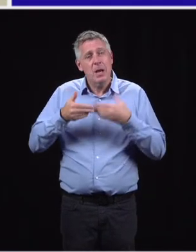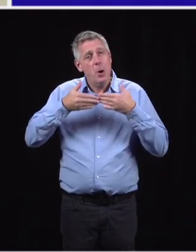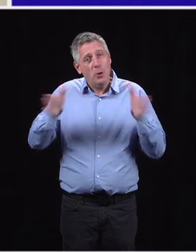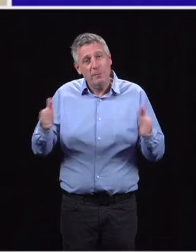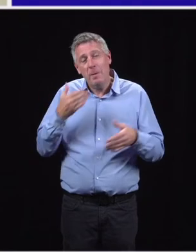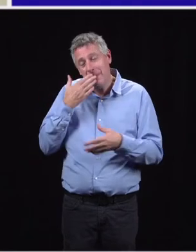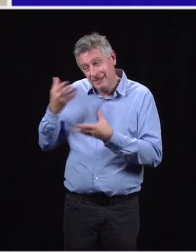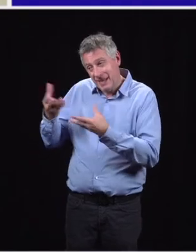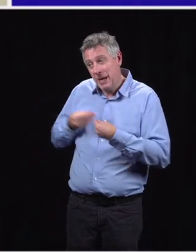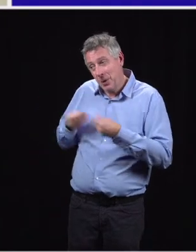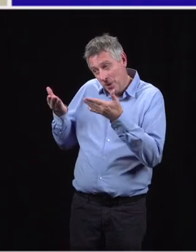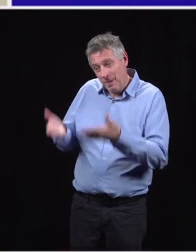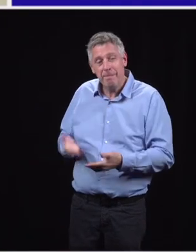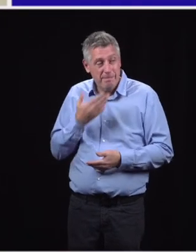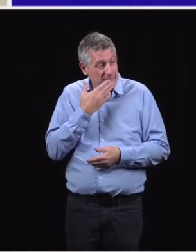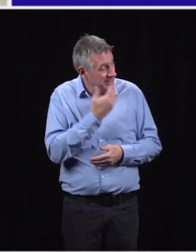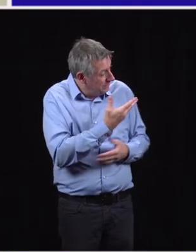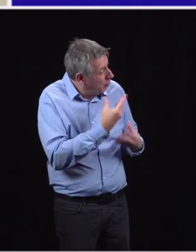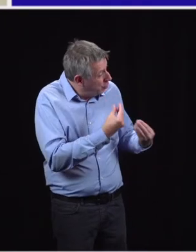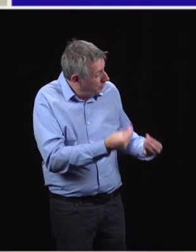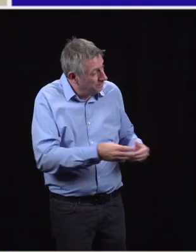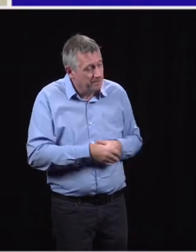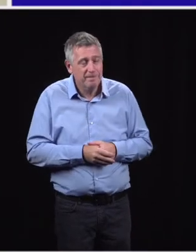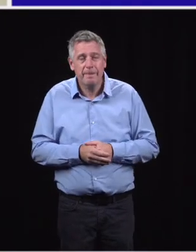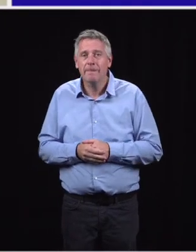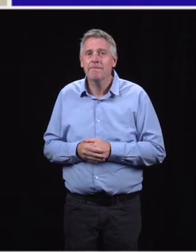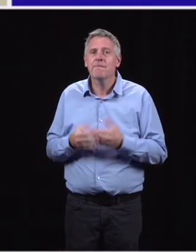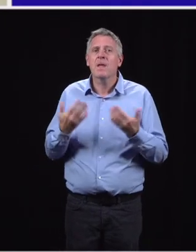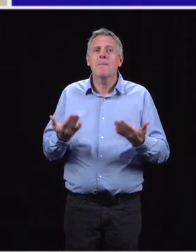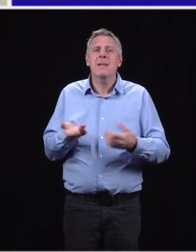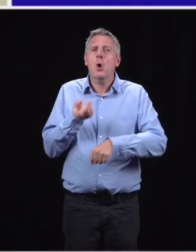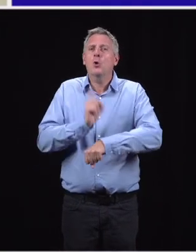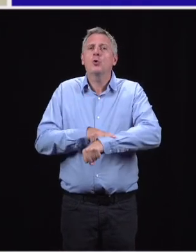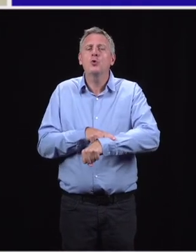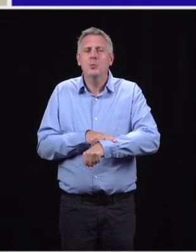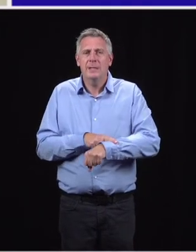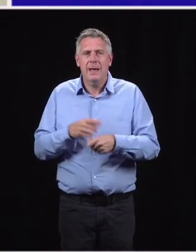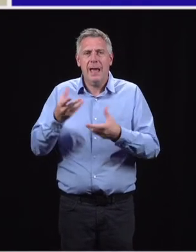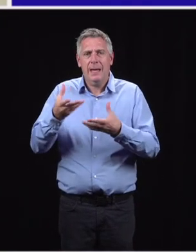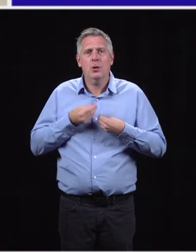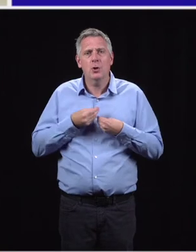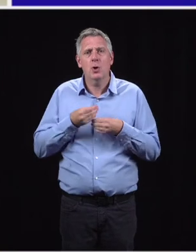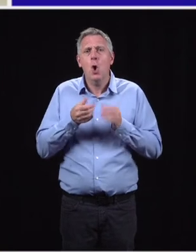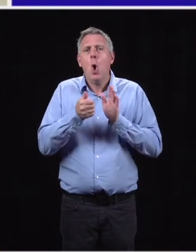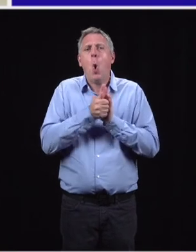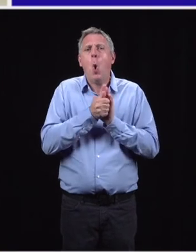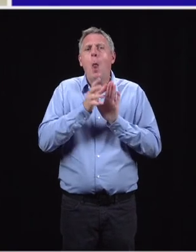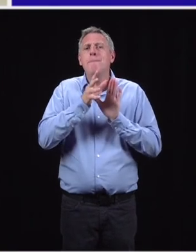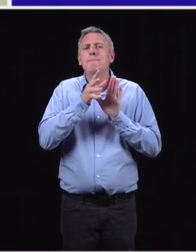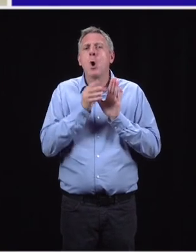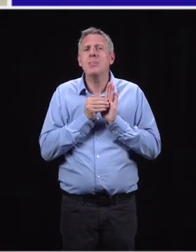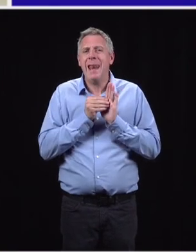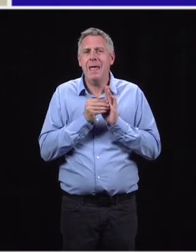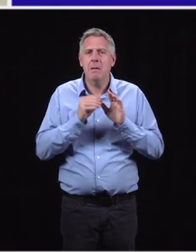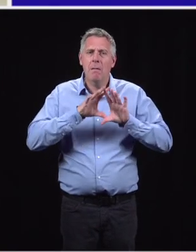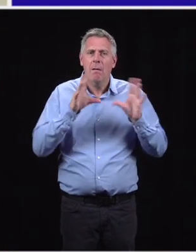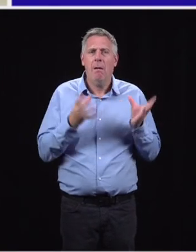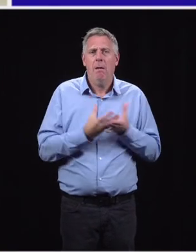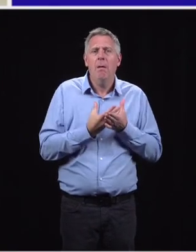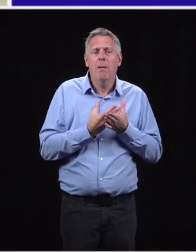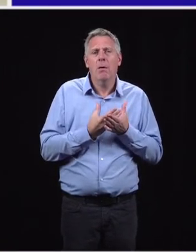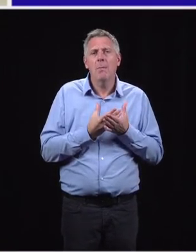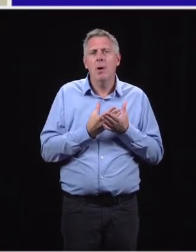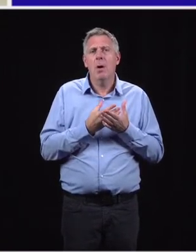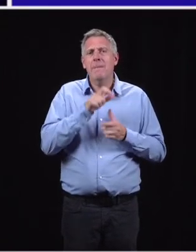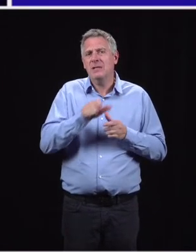on va évidemment continuer et on va tout de suite évidemment accueillir les rôles modèles je vous ai parlé des faiseurs je